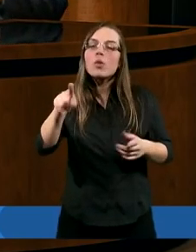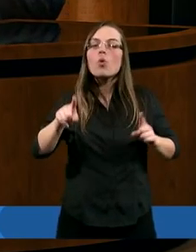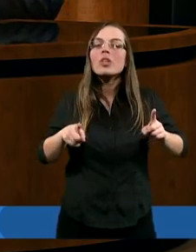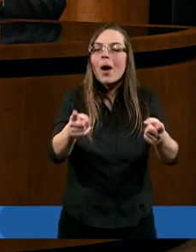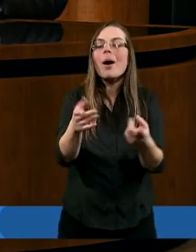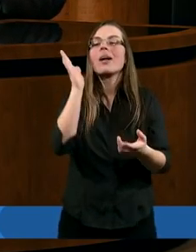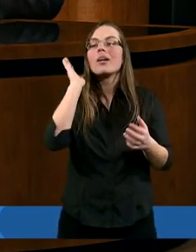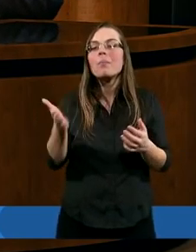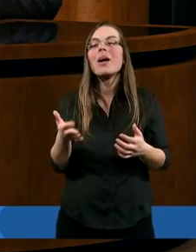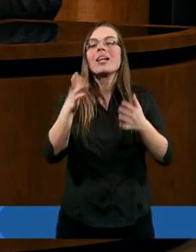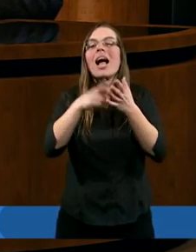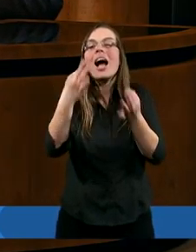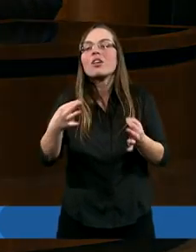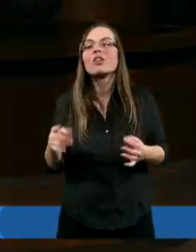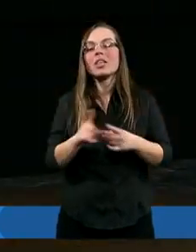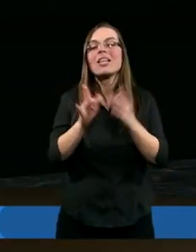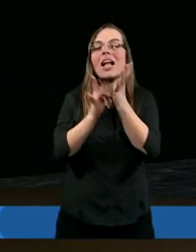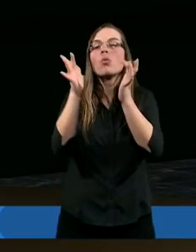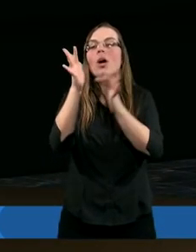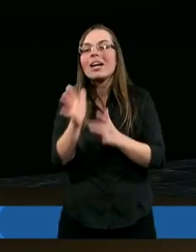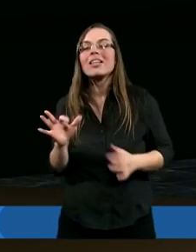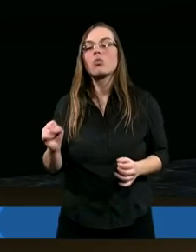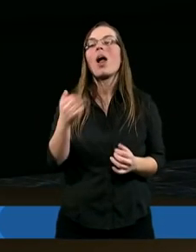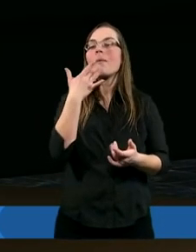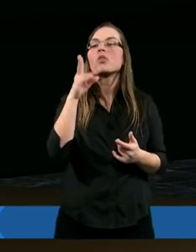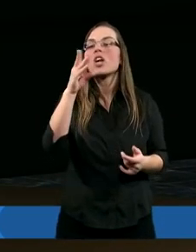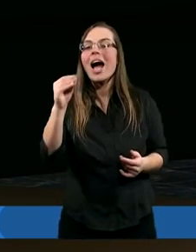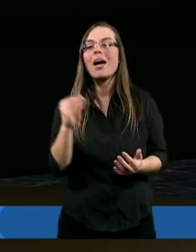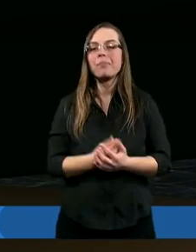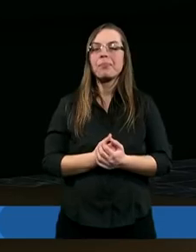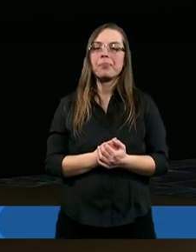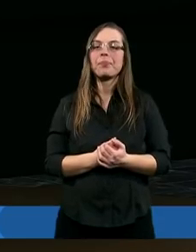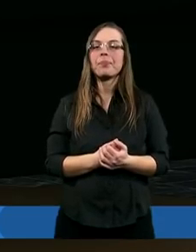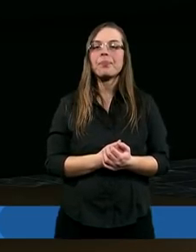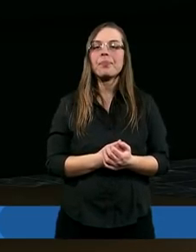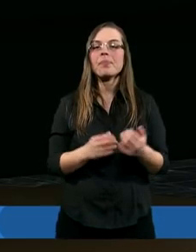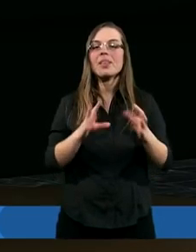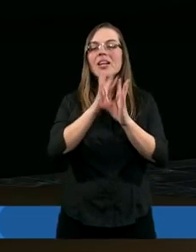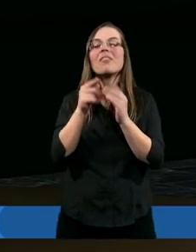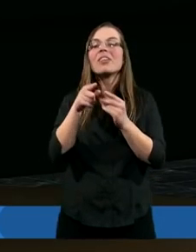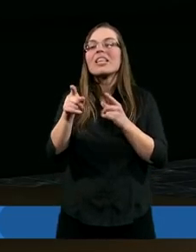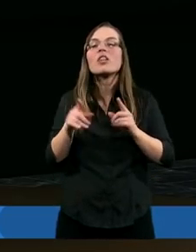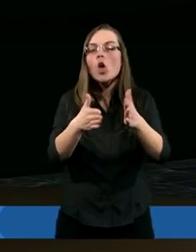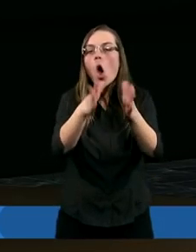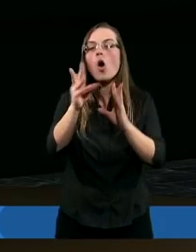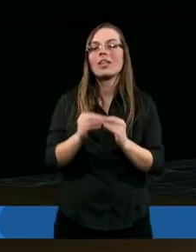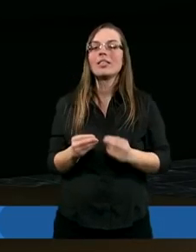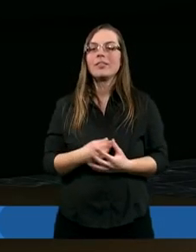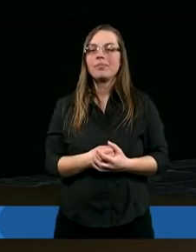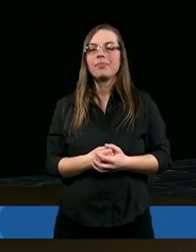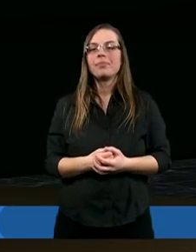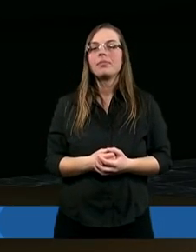że to działanie będzie aż do dnia przyjścia Jezusa Chrystusa, być może, że nie wszyscy od razu,